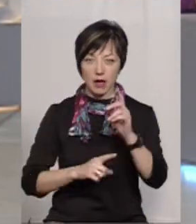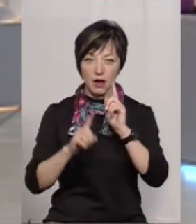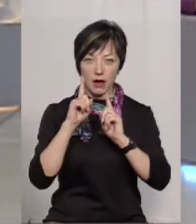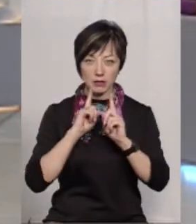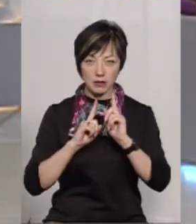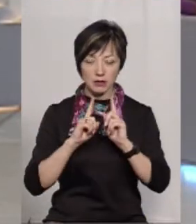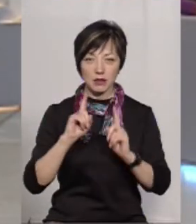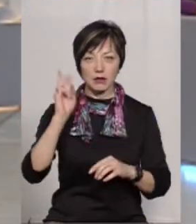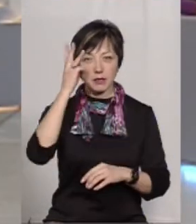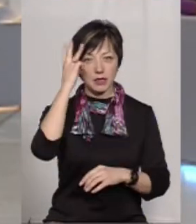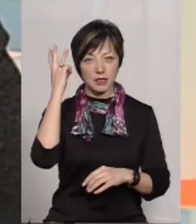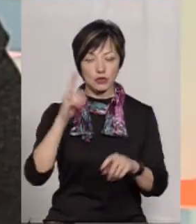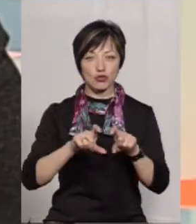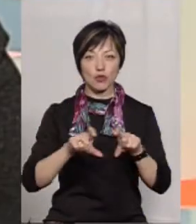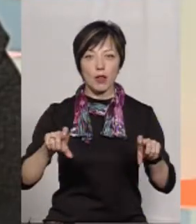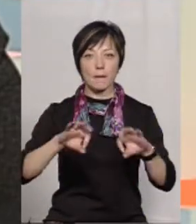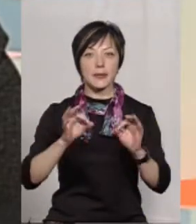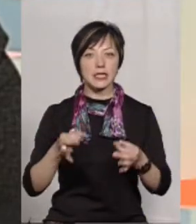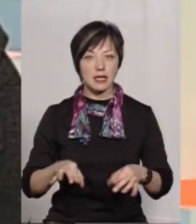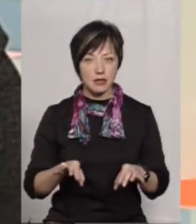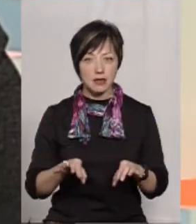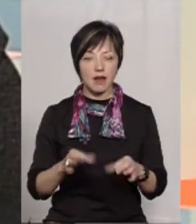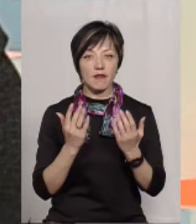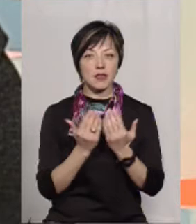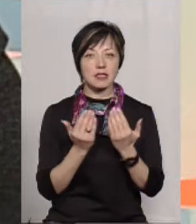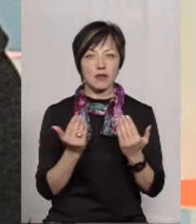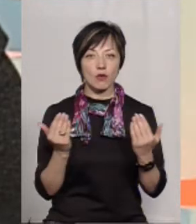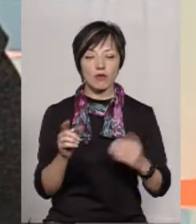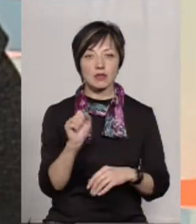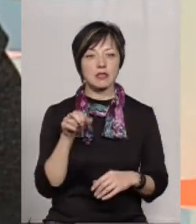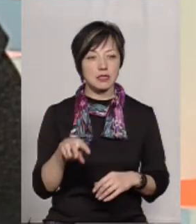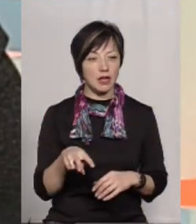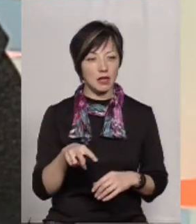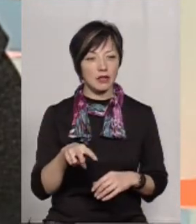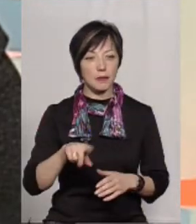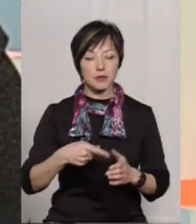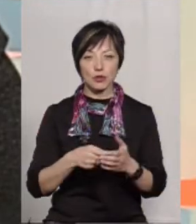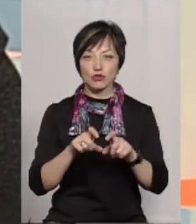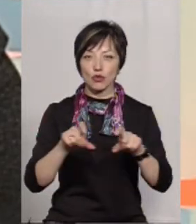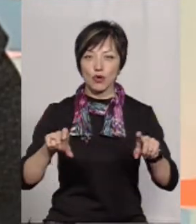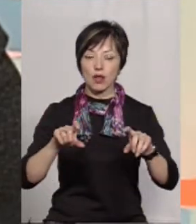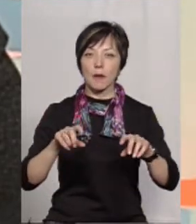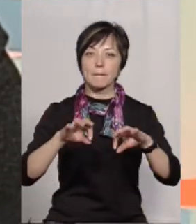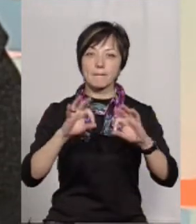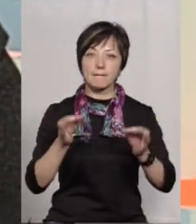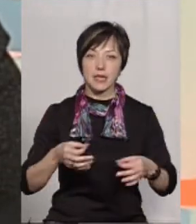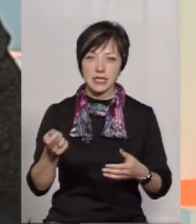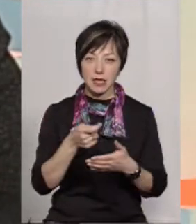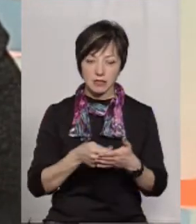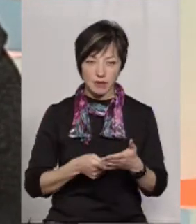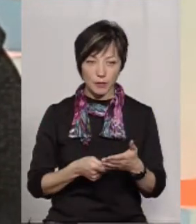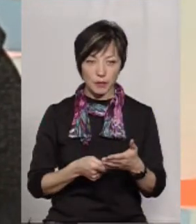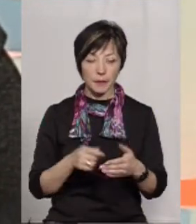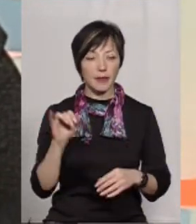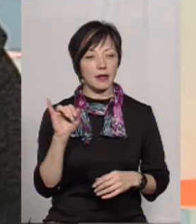рада, Хмельницька школа мистецтв, виставкова зала Хмельницької міської школи образотворчого